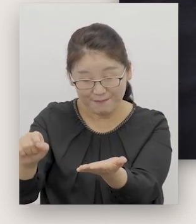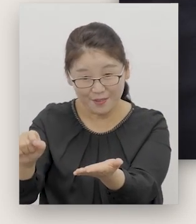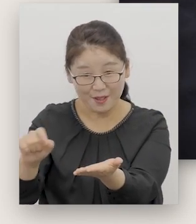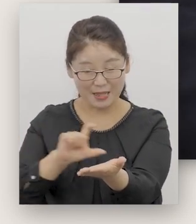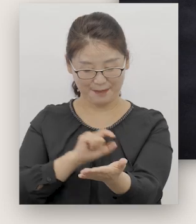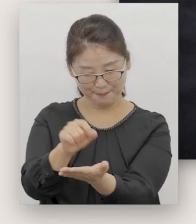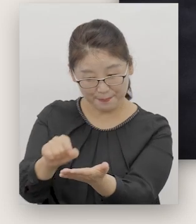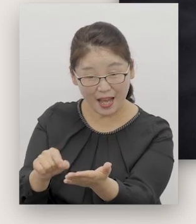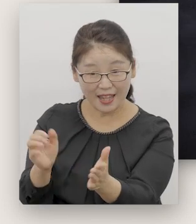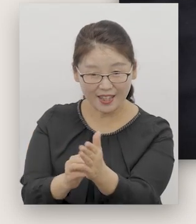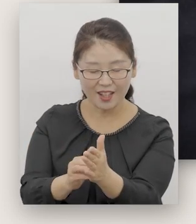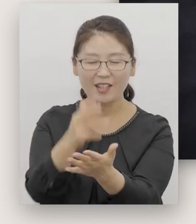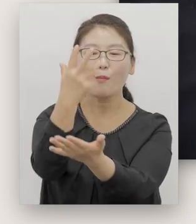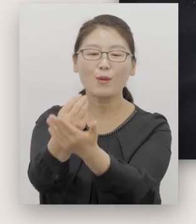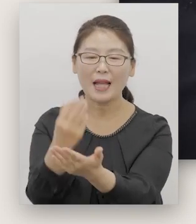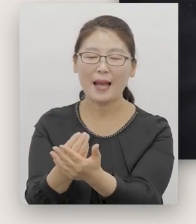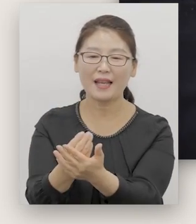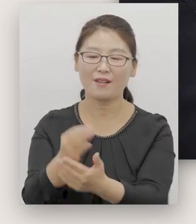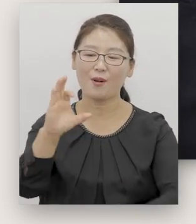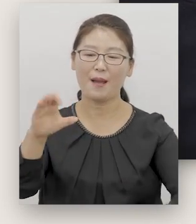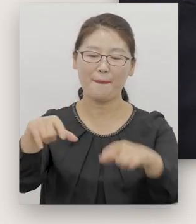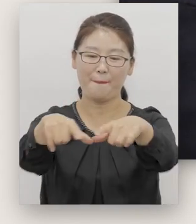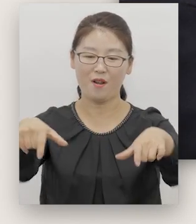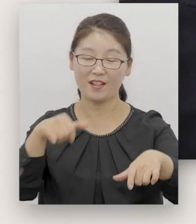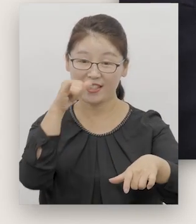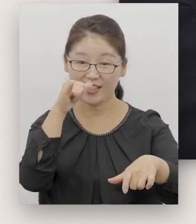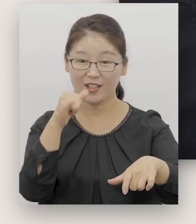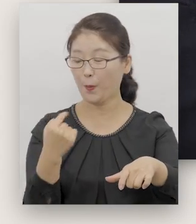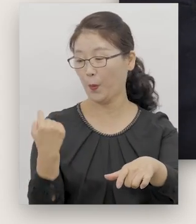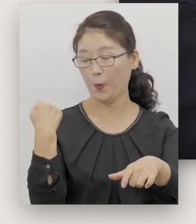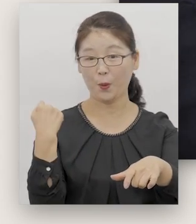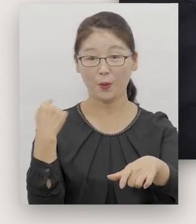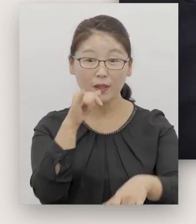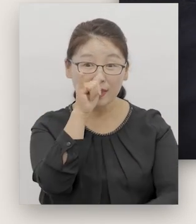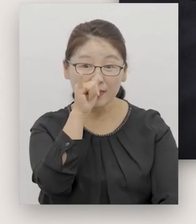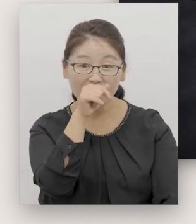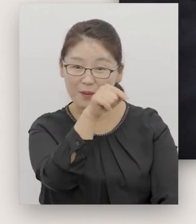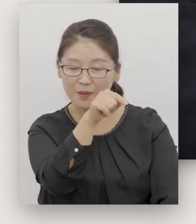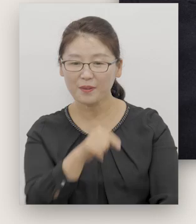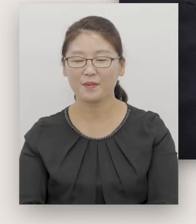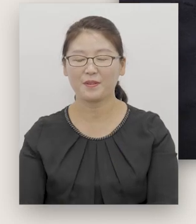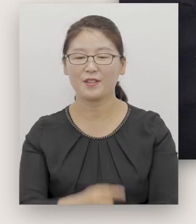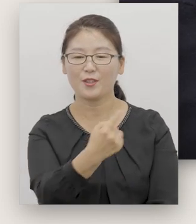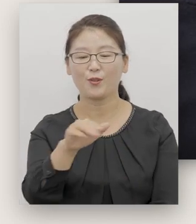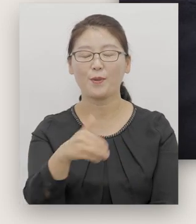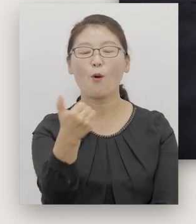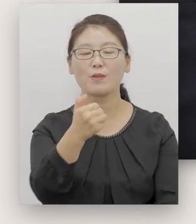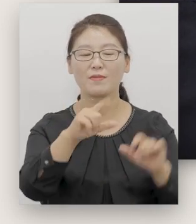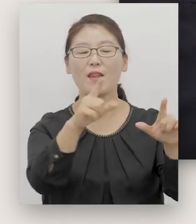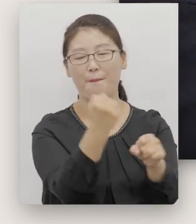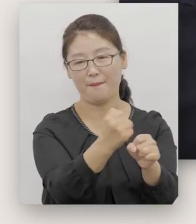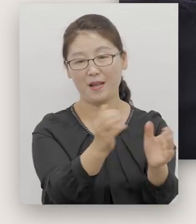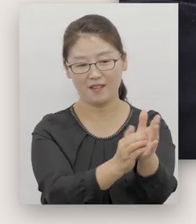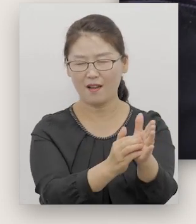그런 복제품인데 그 복제품 중에 지금 저 뒤에서 우리가 방금 봤던 저 작업이 1950년